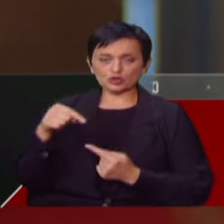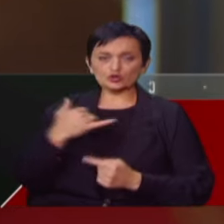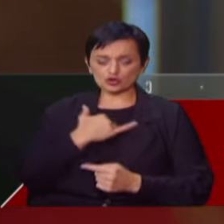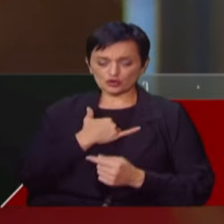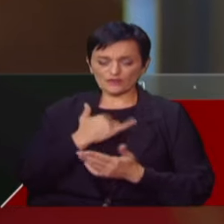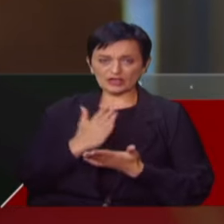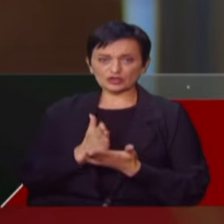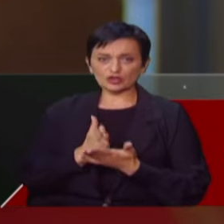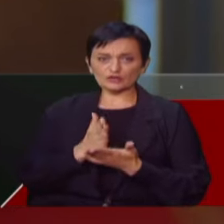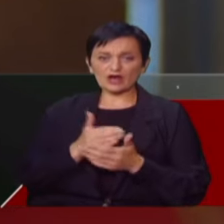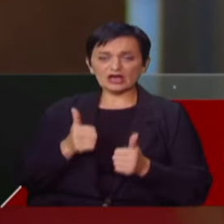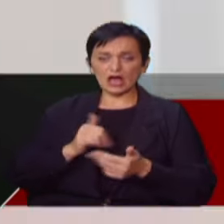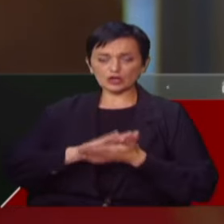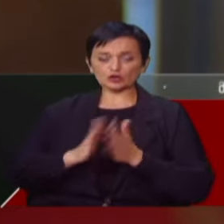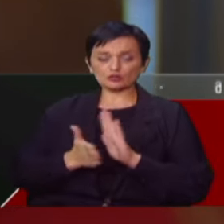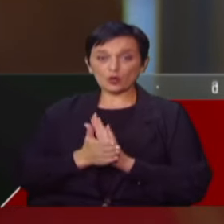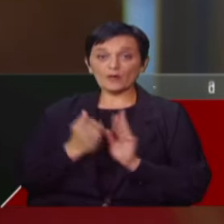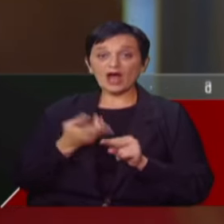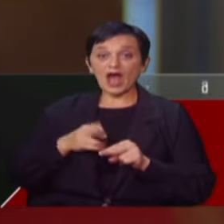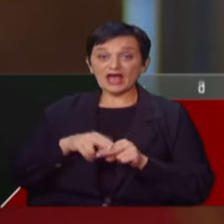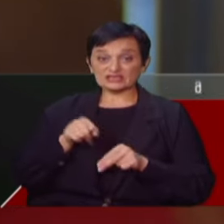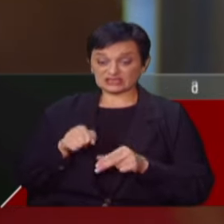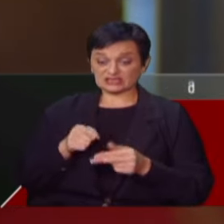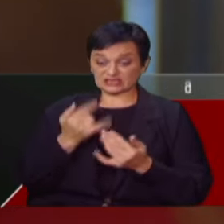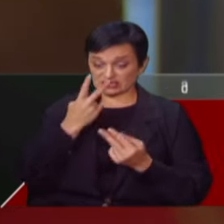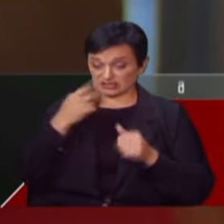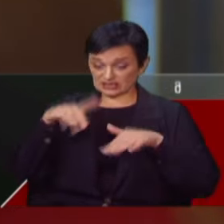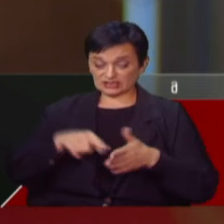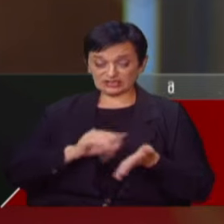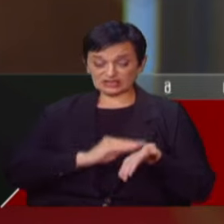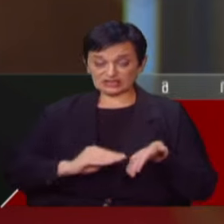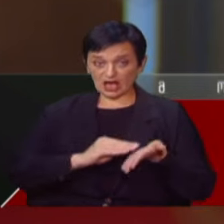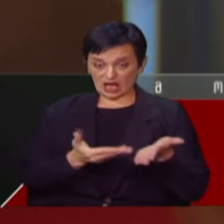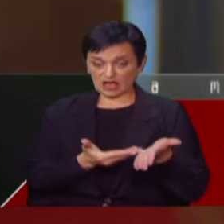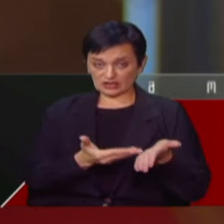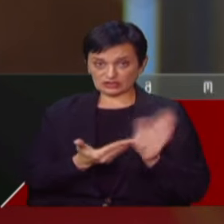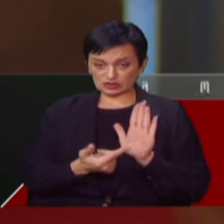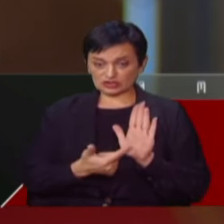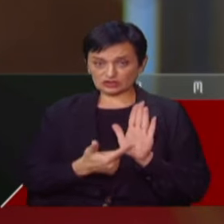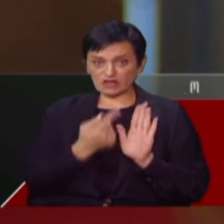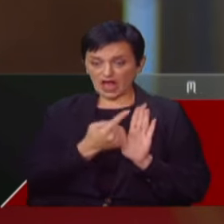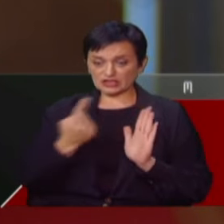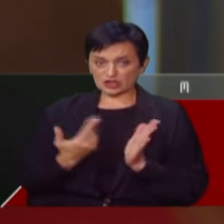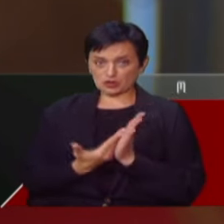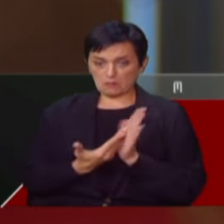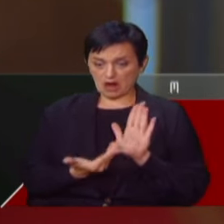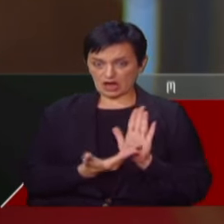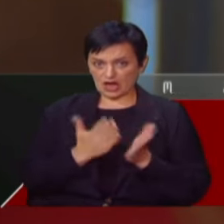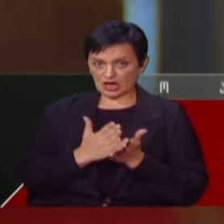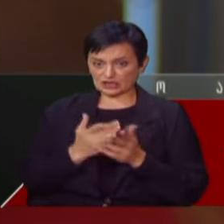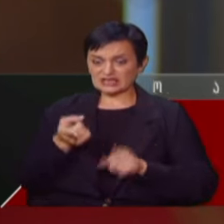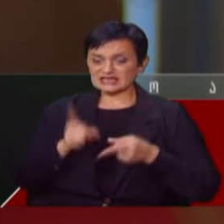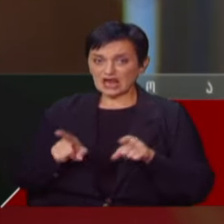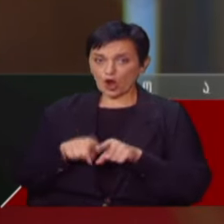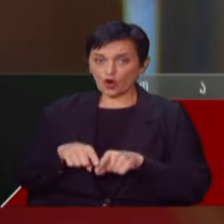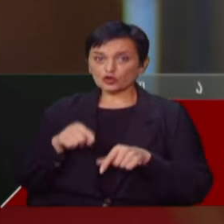გვაქვს კარგი მდგომარეობა. ეს დასკვნაც არის ერთ-ერთი ამის მაგალითი, რომ ეს რეალურად მართლა ამ შემთხვევაში